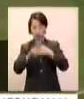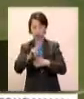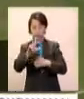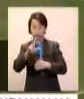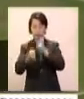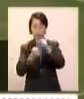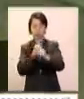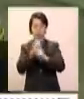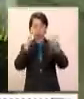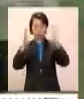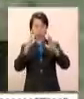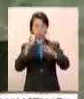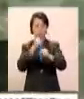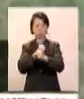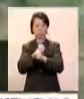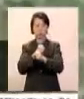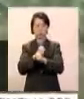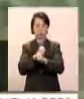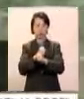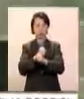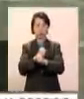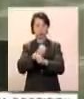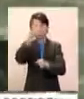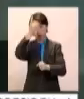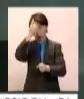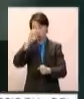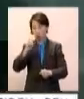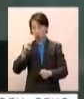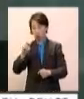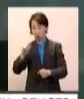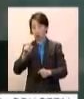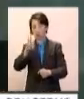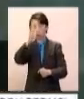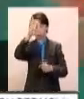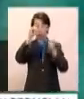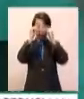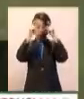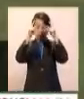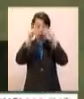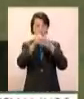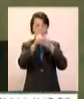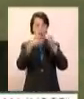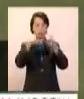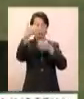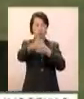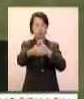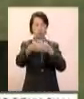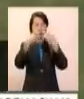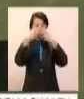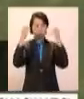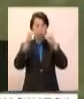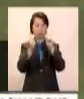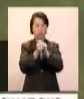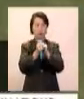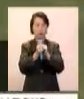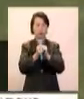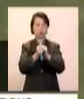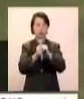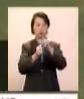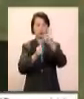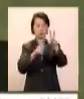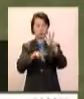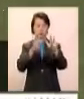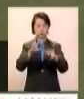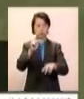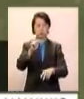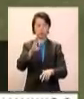tahun kebangsaan mendapat sentuhan majis Dato' Ong Kim Swee mencipta kejutan memacu kemarahan Harimau Muda sehingga suku akhir kejohanan AFC